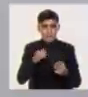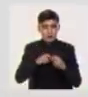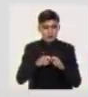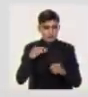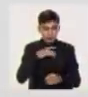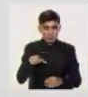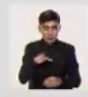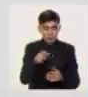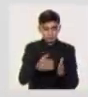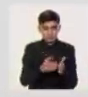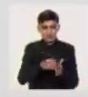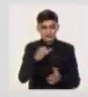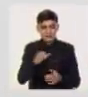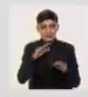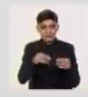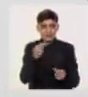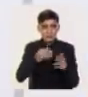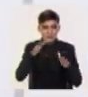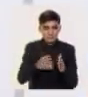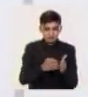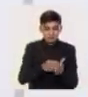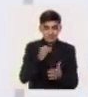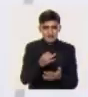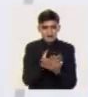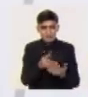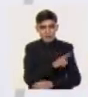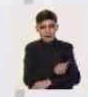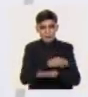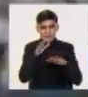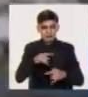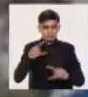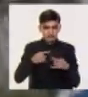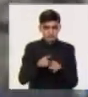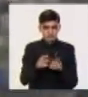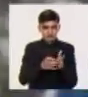разбитые дороги, отсутствие детских площадок и даже томографа в больнице.